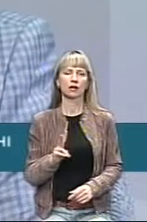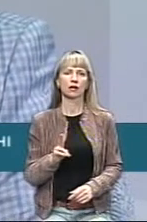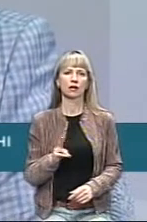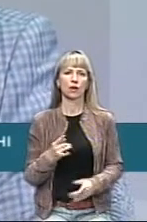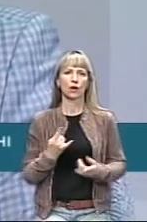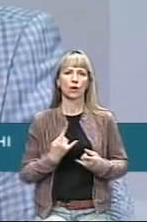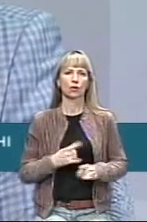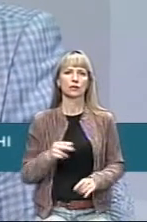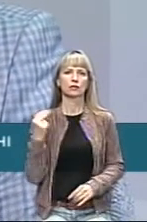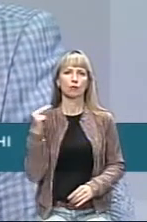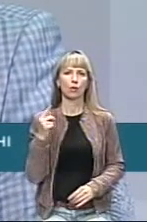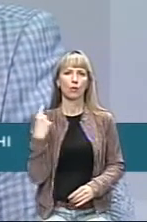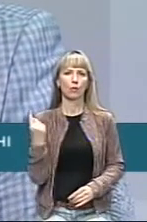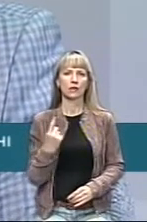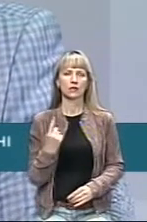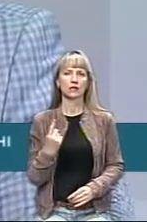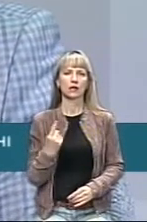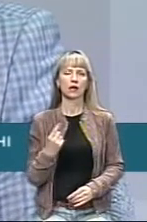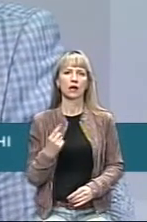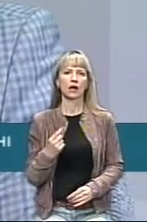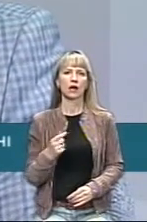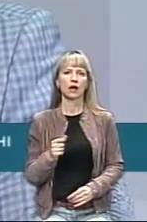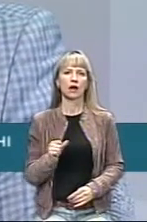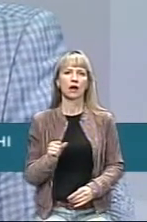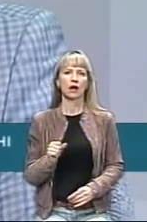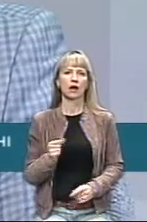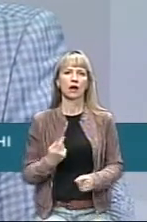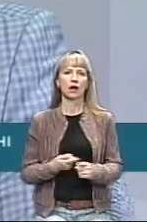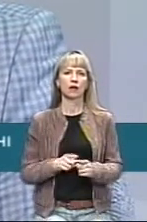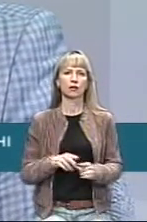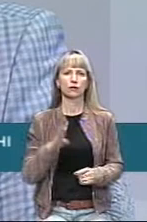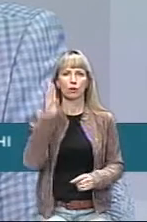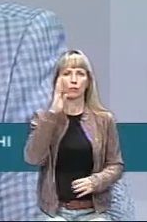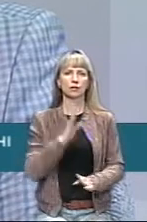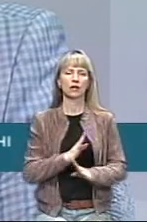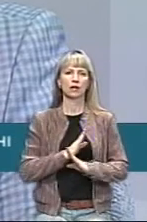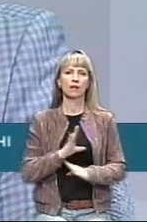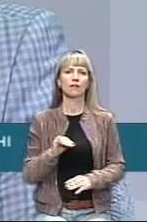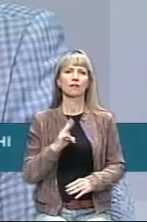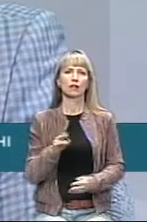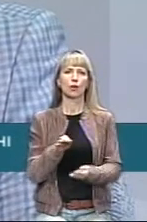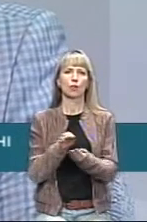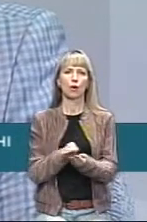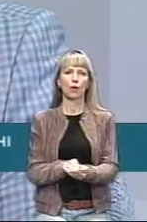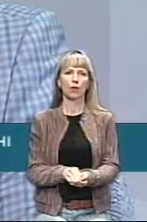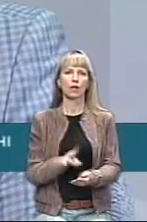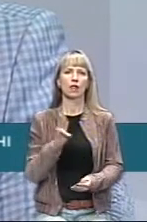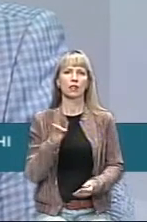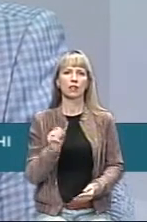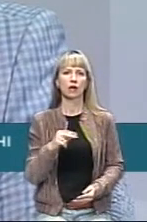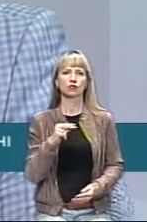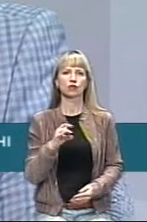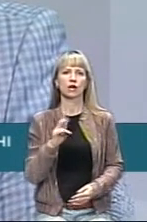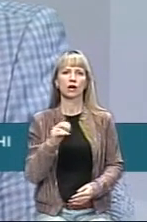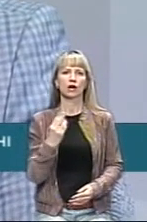як уродженець Запорізької області. Цей хлопець загинув, він похований на Черкащині,